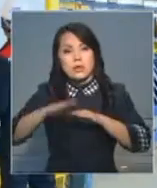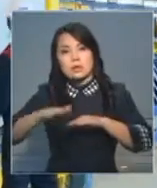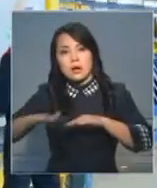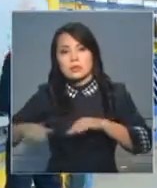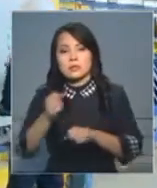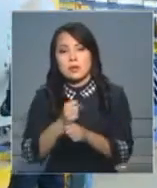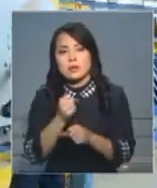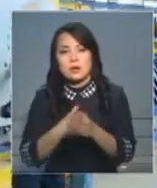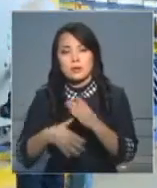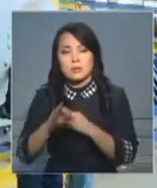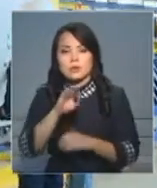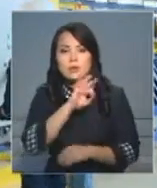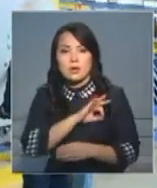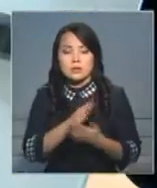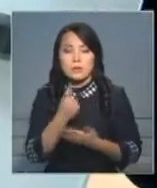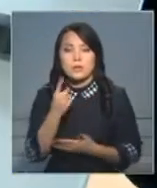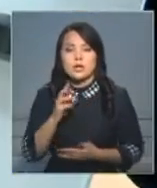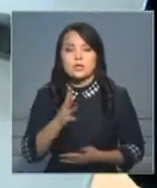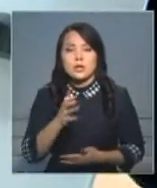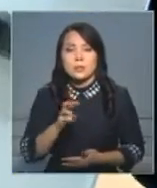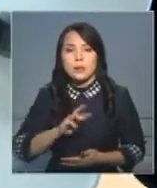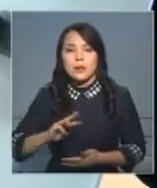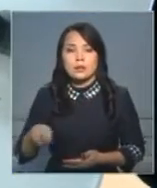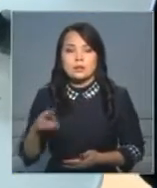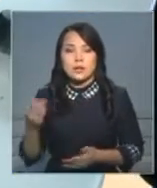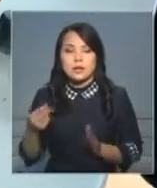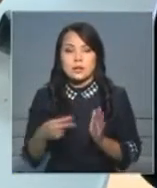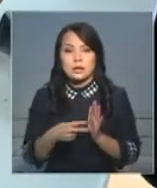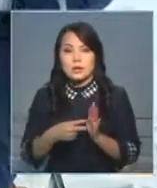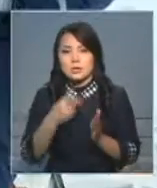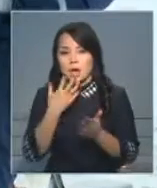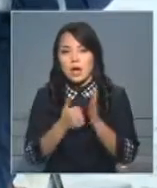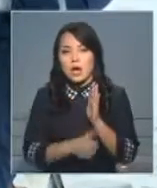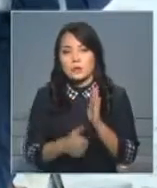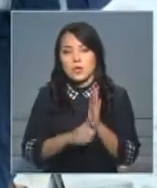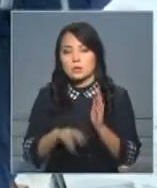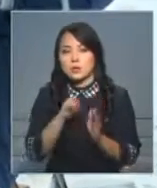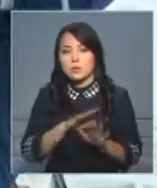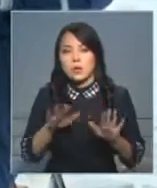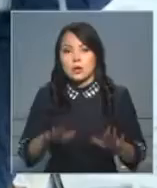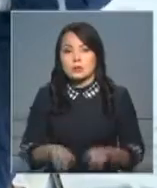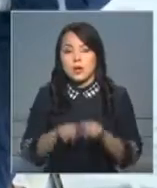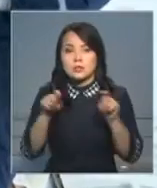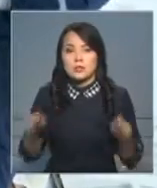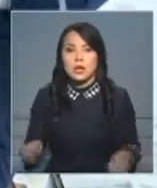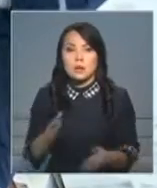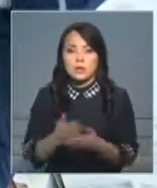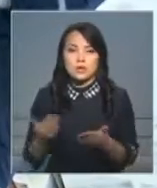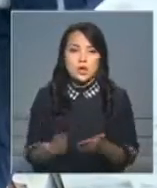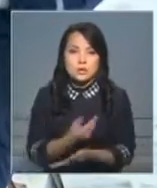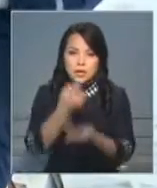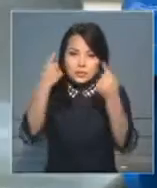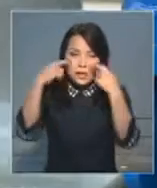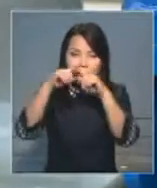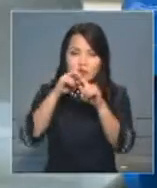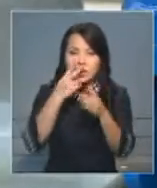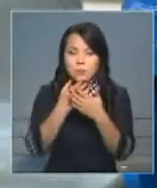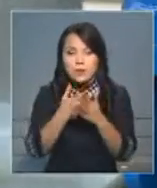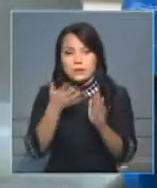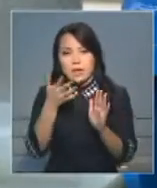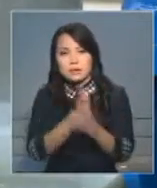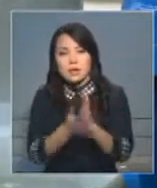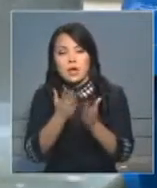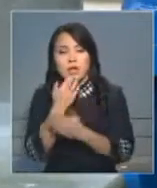Құны 1,5 миллиард теңгеге шамаласқан жоба шеңберінде 60 жұмыс орны ашылды. Мамандар жаңа технологияның тілін тез меңгеру